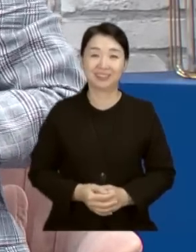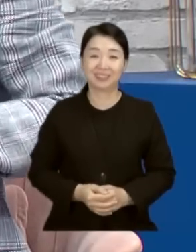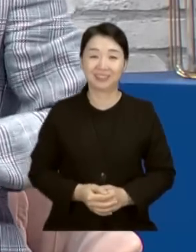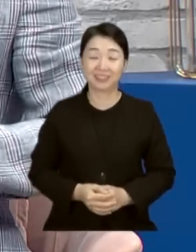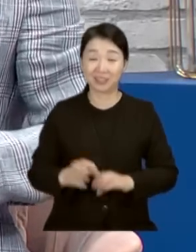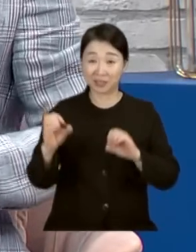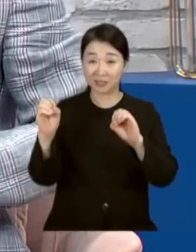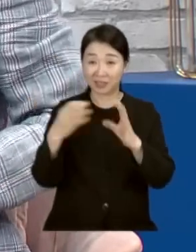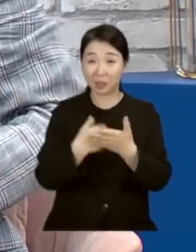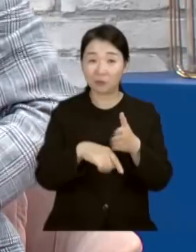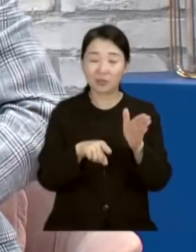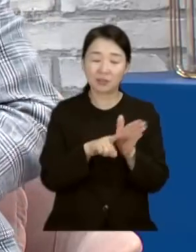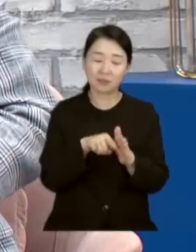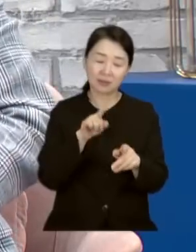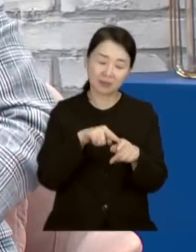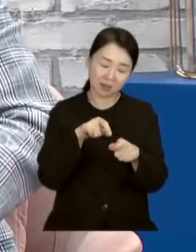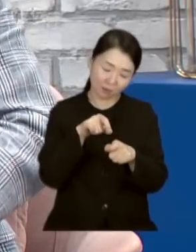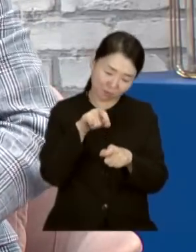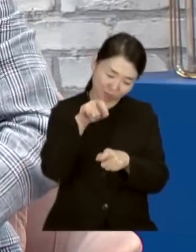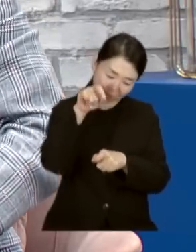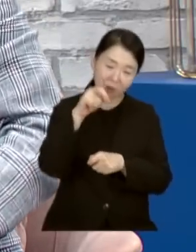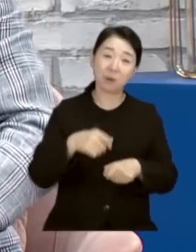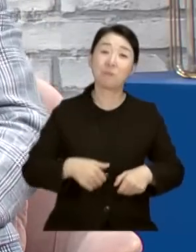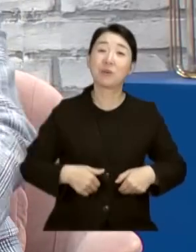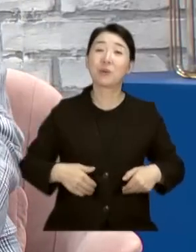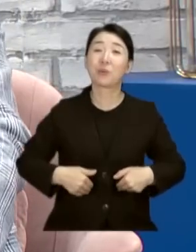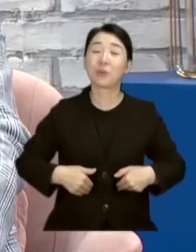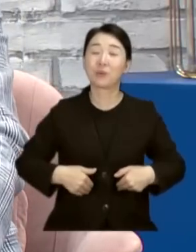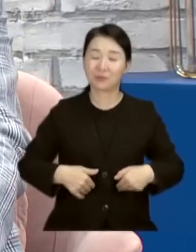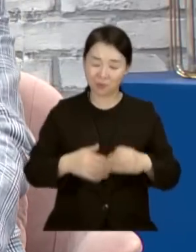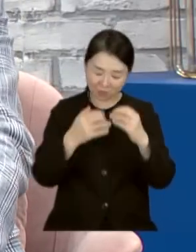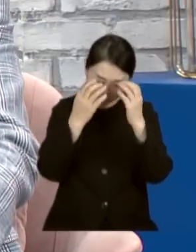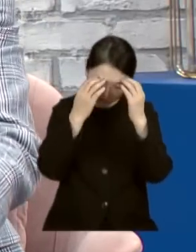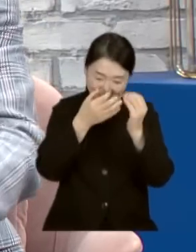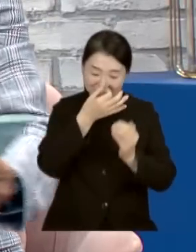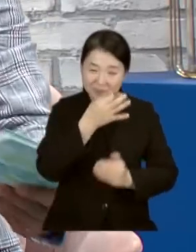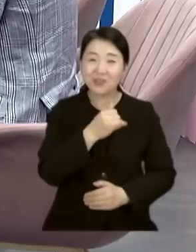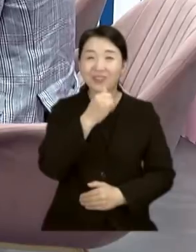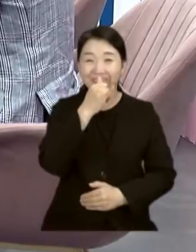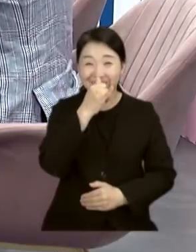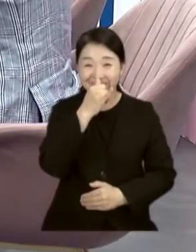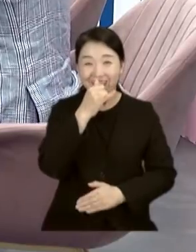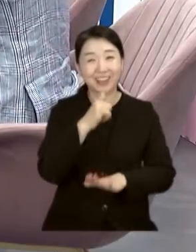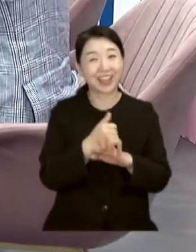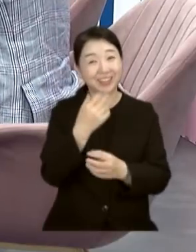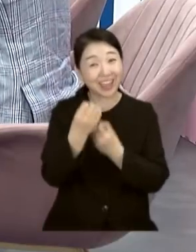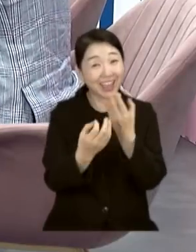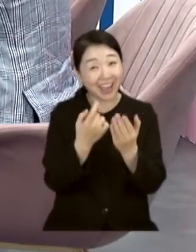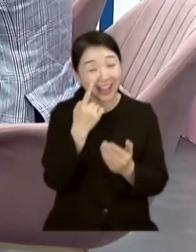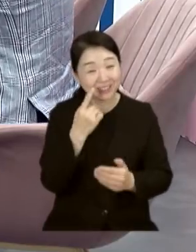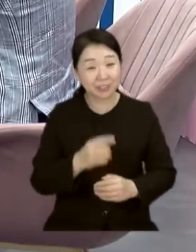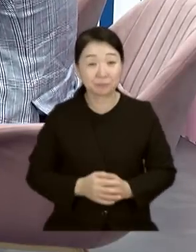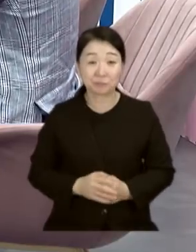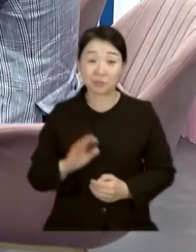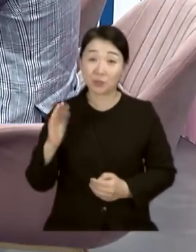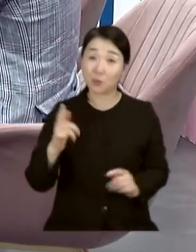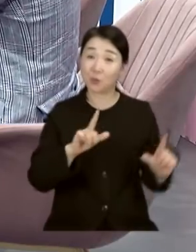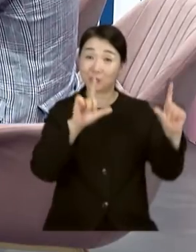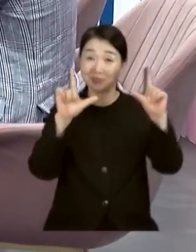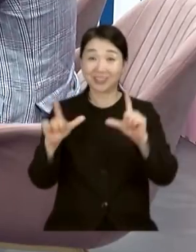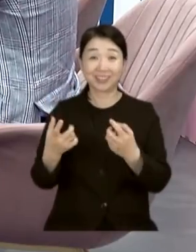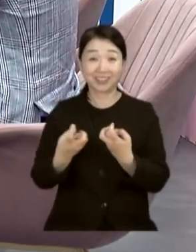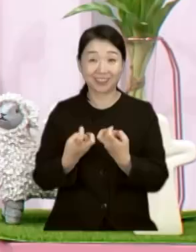사실은 네. 이런 답 하기 위해서는 오랜 시간이 걸리는데. 예, 그리고 힘듦의 과정이 있었겠죠. 차차 보따리 좀 풀어요. 네, 아, 네네네. 요즘은 어떻게 지내요,